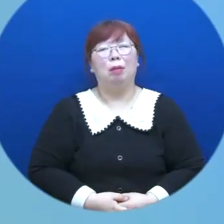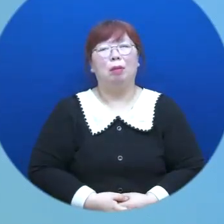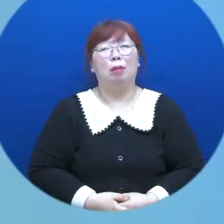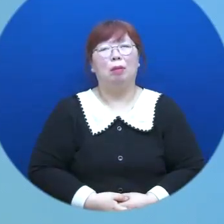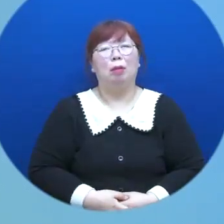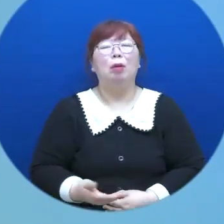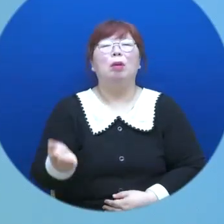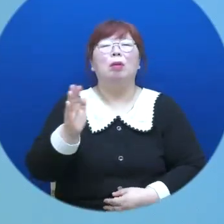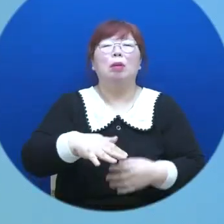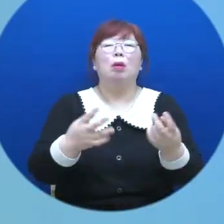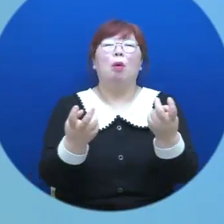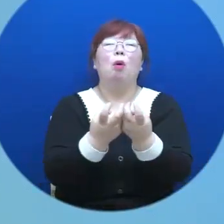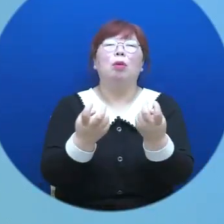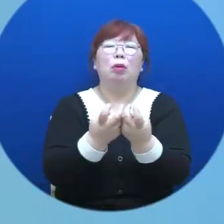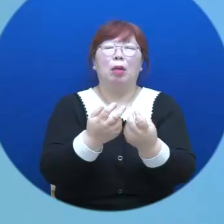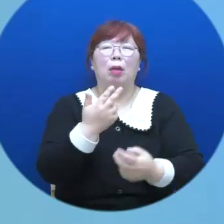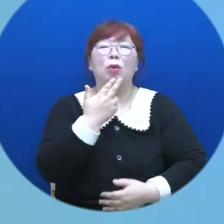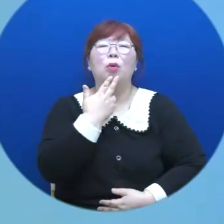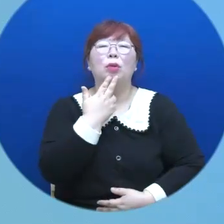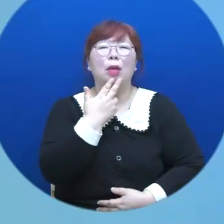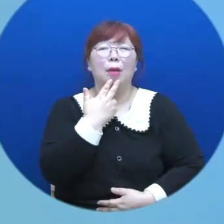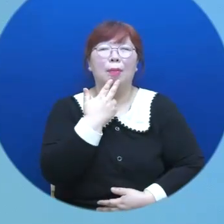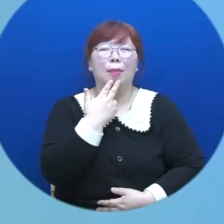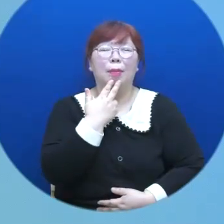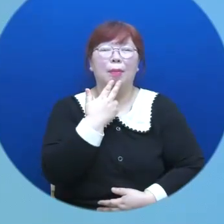그런데 어떻게 요셉은